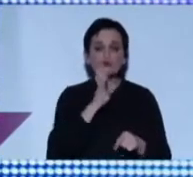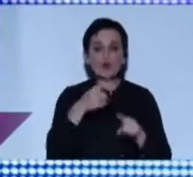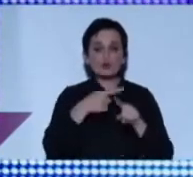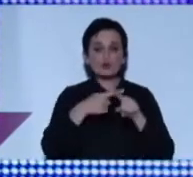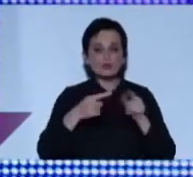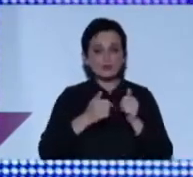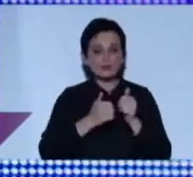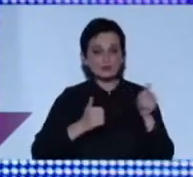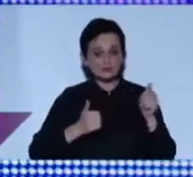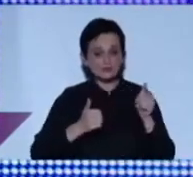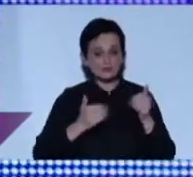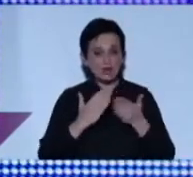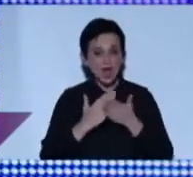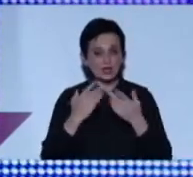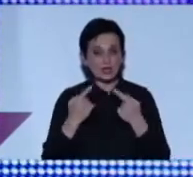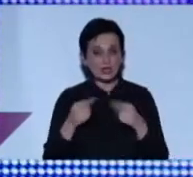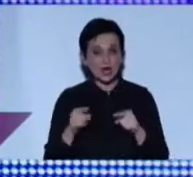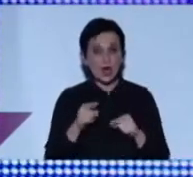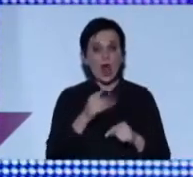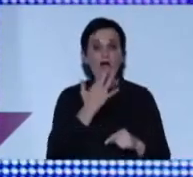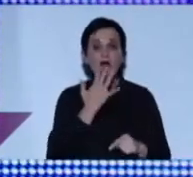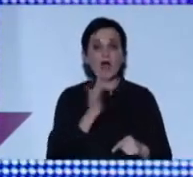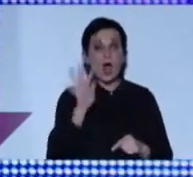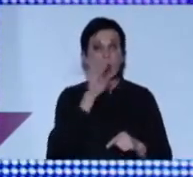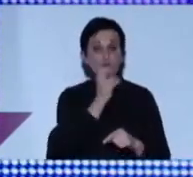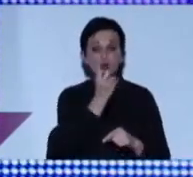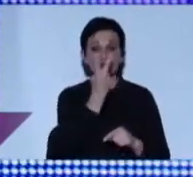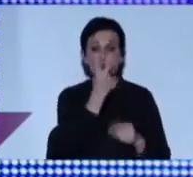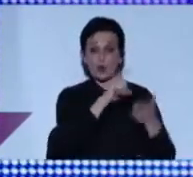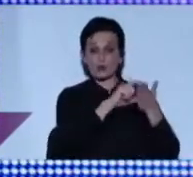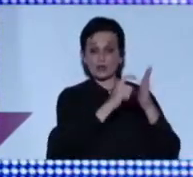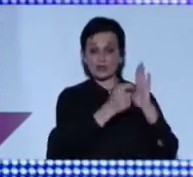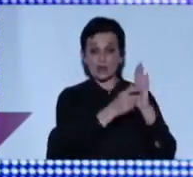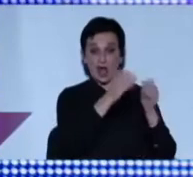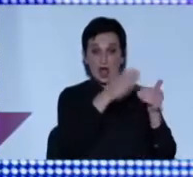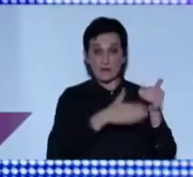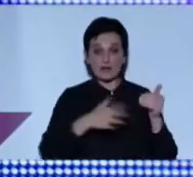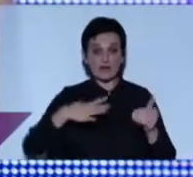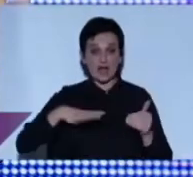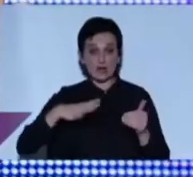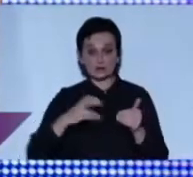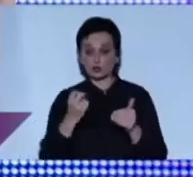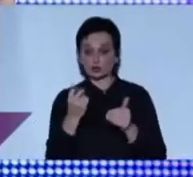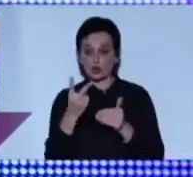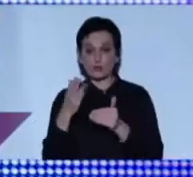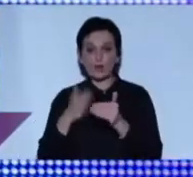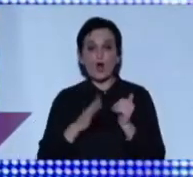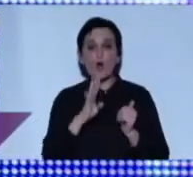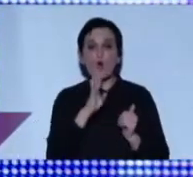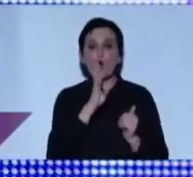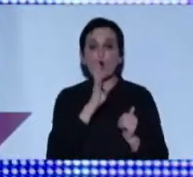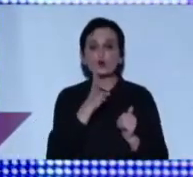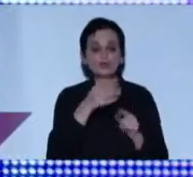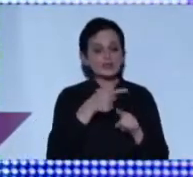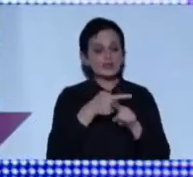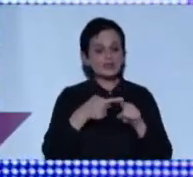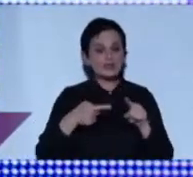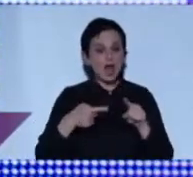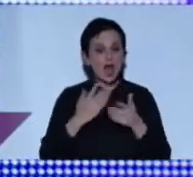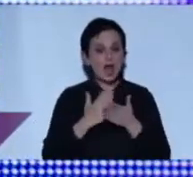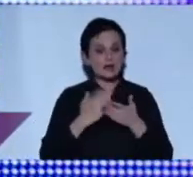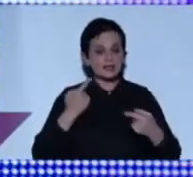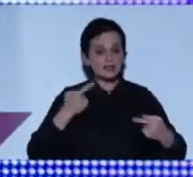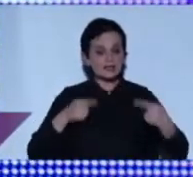განსხვავება. ან თუ ევროპელი ამთავრებს თქვათ 12 კლას და ქართველის 12 კლას, ამ შემთხვევაში არის განსხვავება 4-წელიწადნახევარში იმ კუთხით,